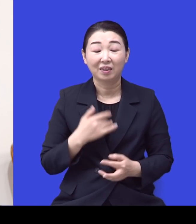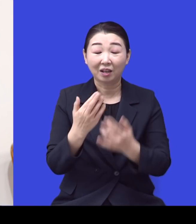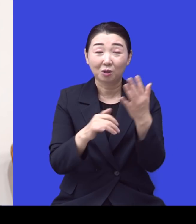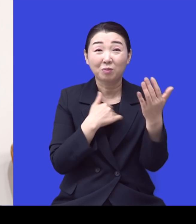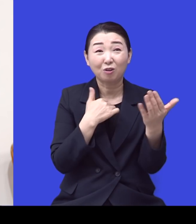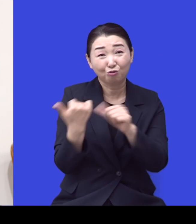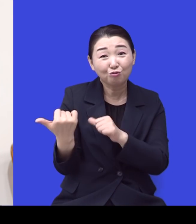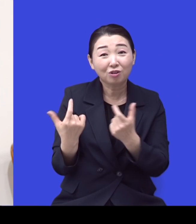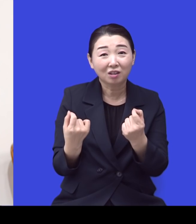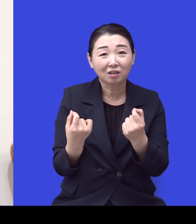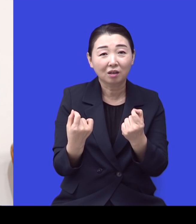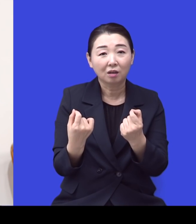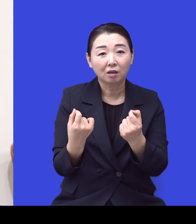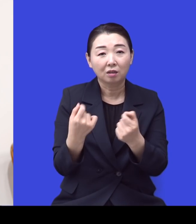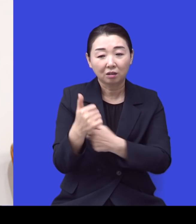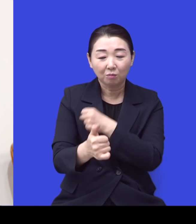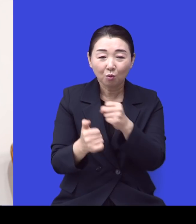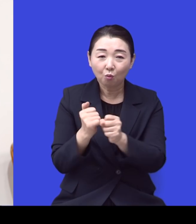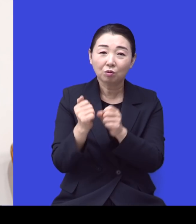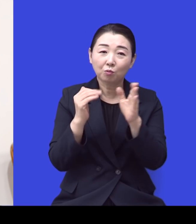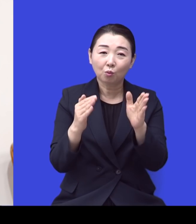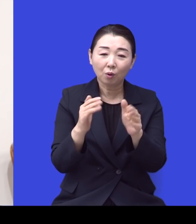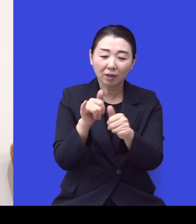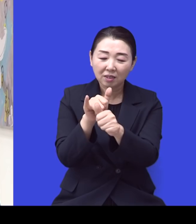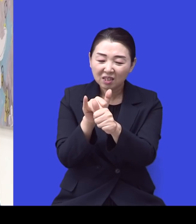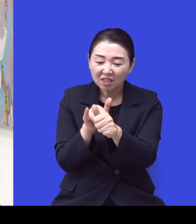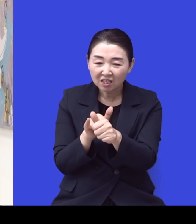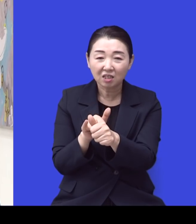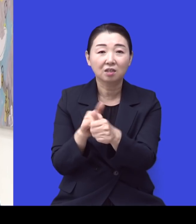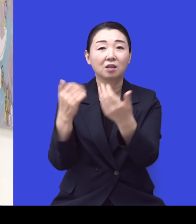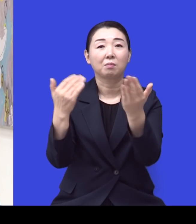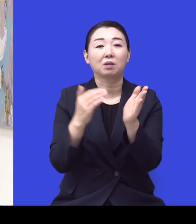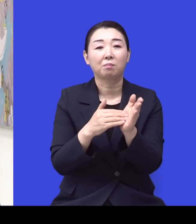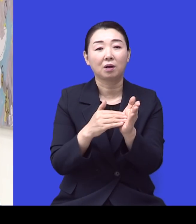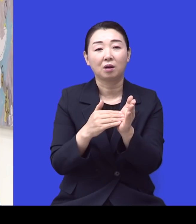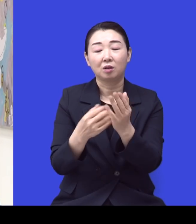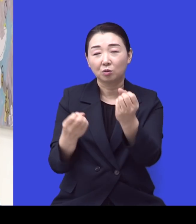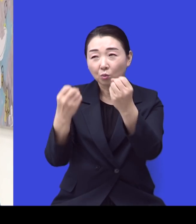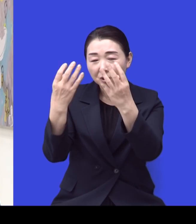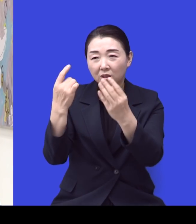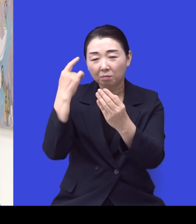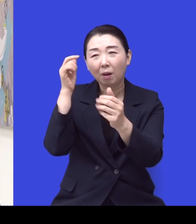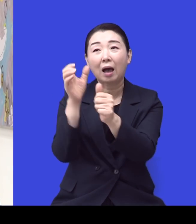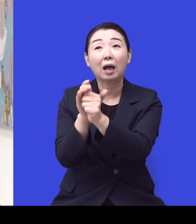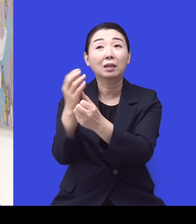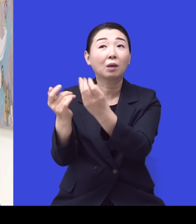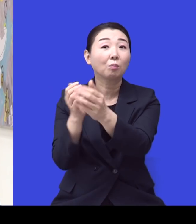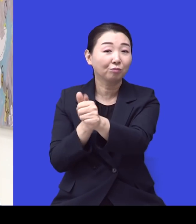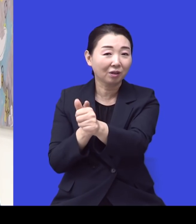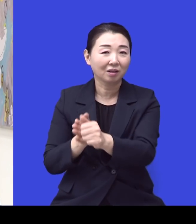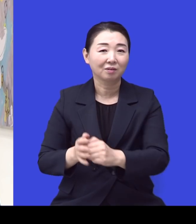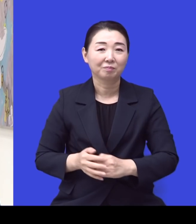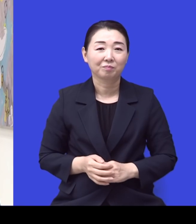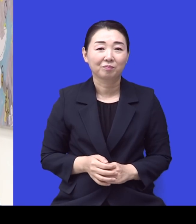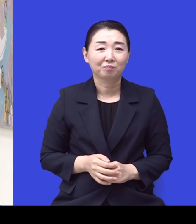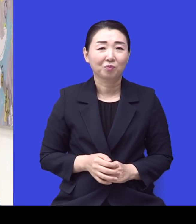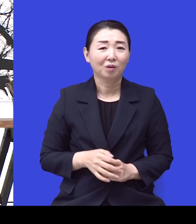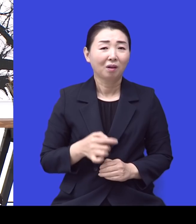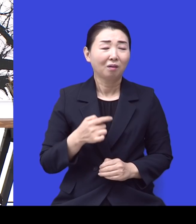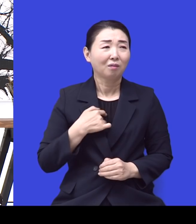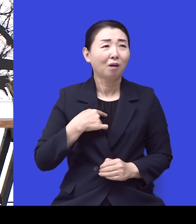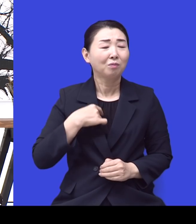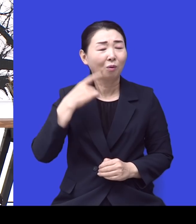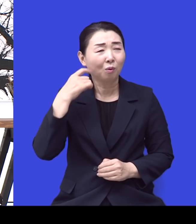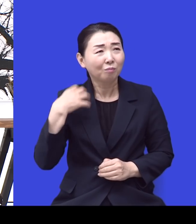죽을 것 같아. 예. 내가 50년 동안 이 신을 그렇죠, 받았는데 그렇죠. 예. 전사님이 태워달라는 거예요. 예. 그래서 제가 그거를 왜